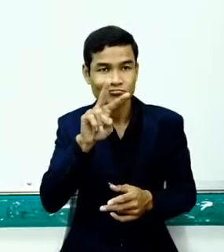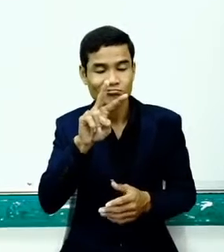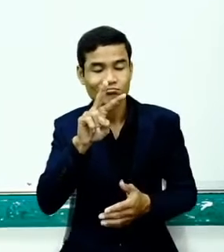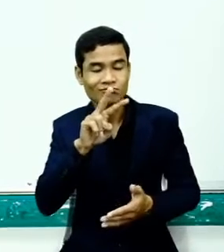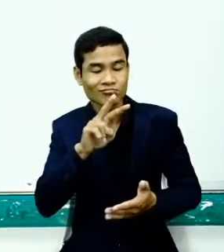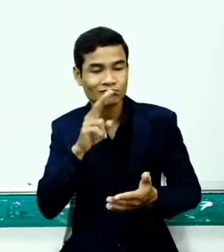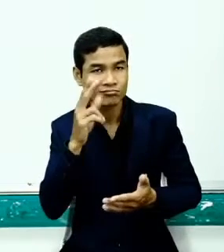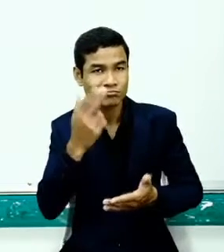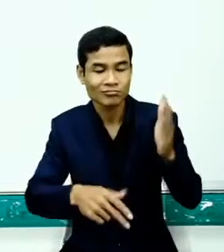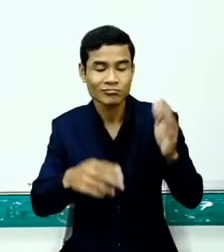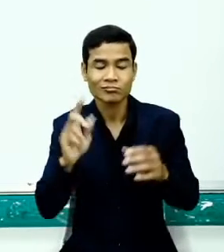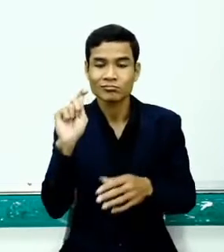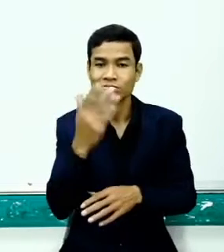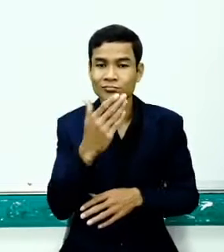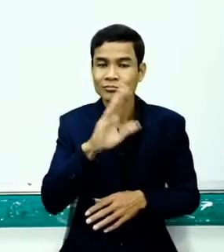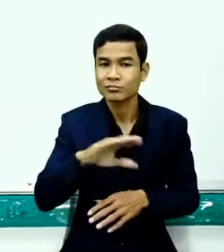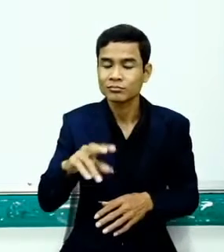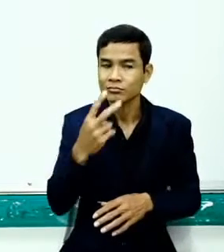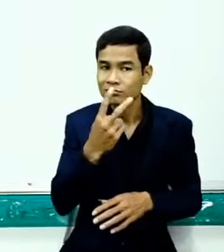រូបភាព